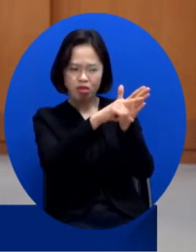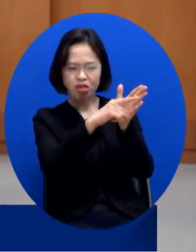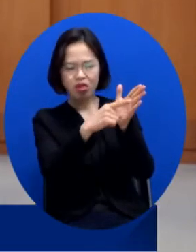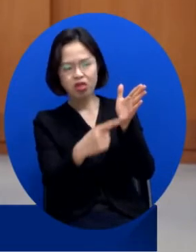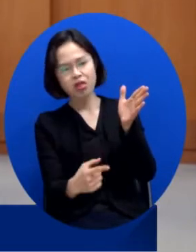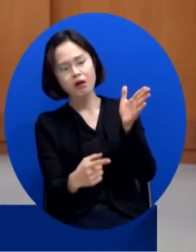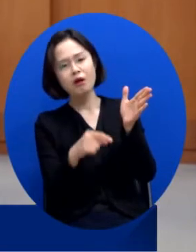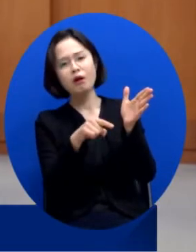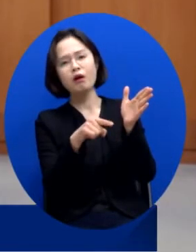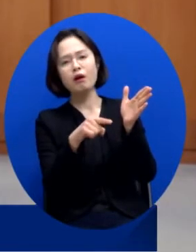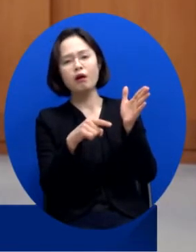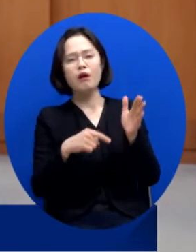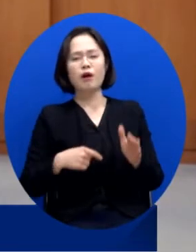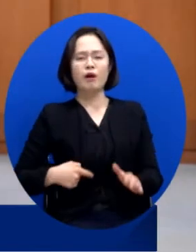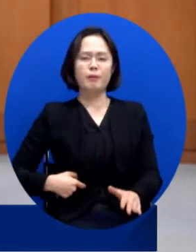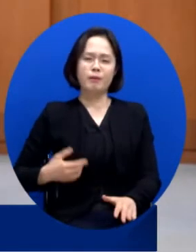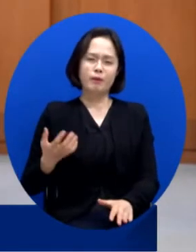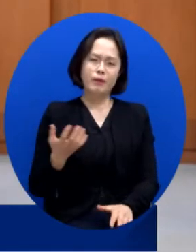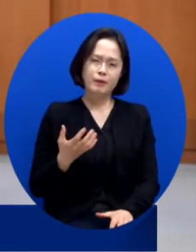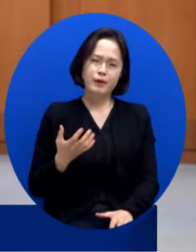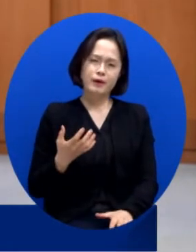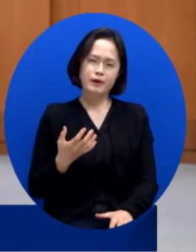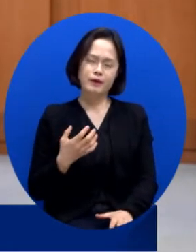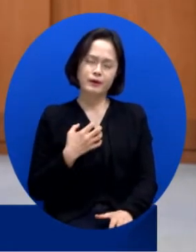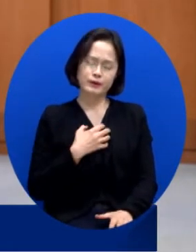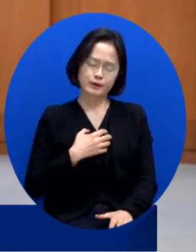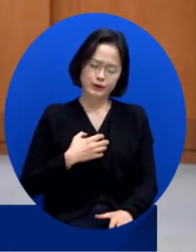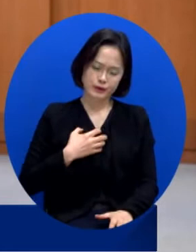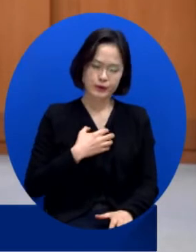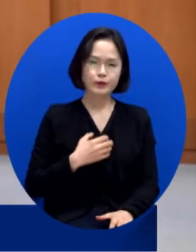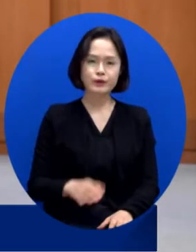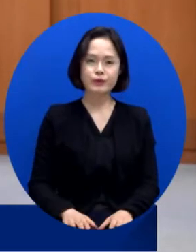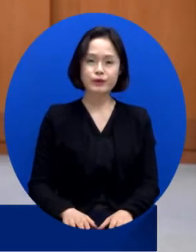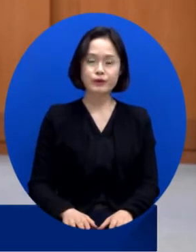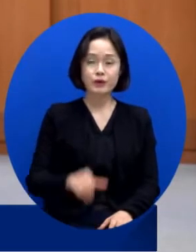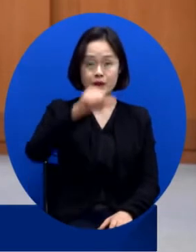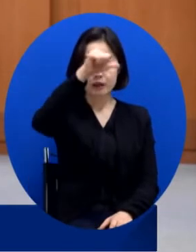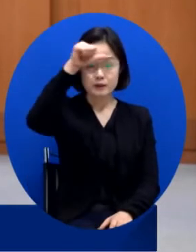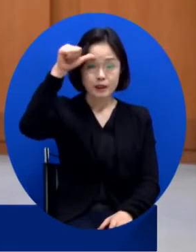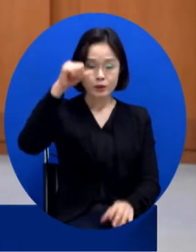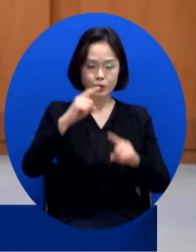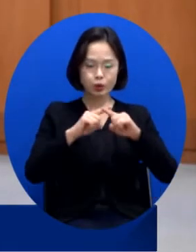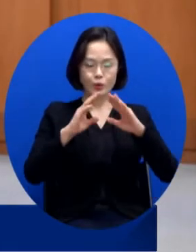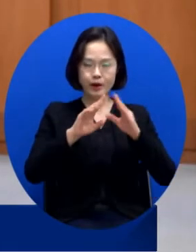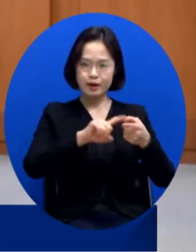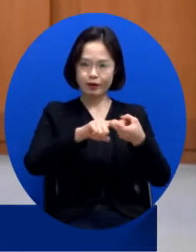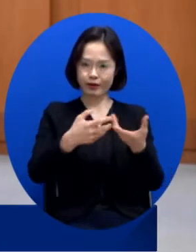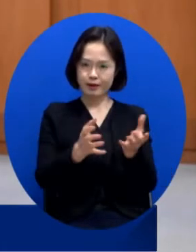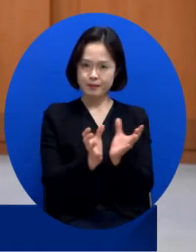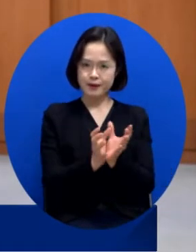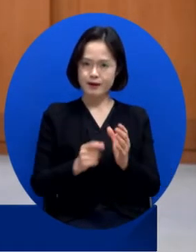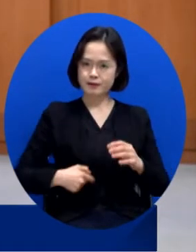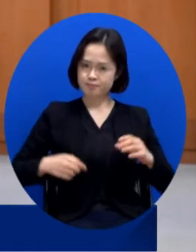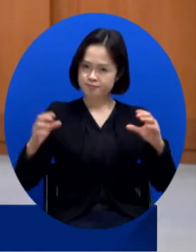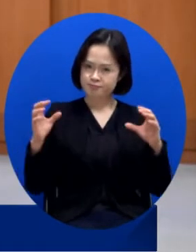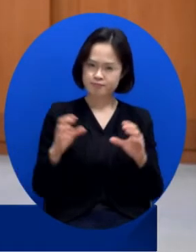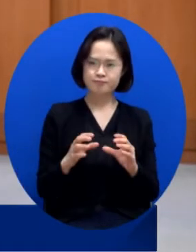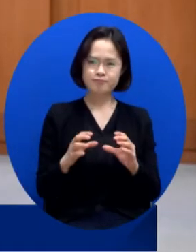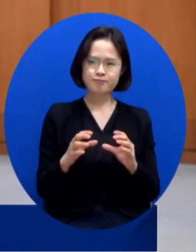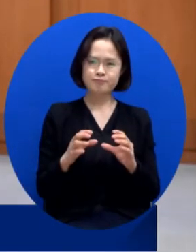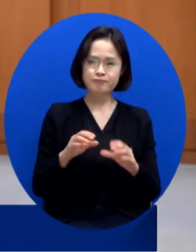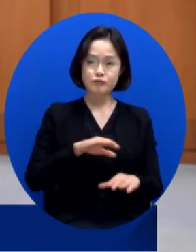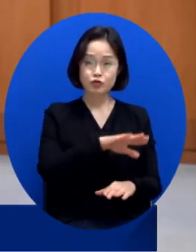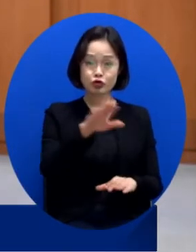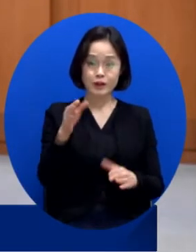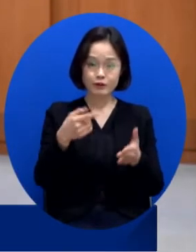가슴 아프고 힘든데 우리 장로 교회의 연합회 에 서로 힘을 모아서 이럴 때일수록 우리를 향하신